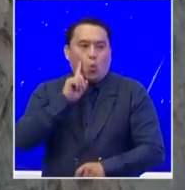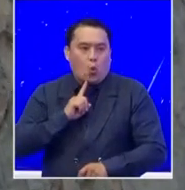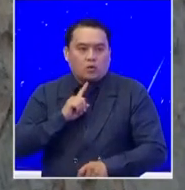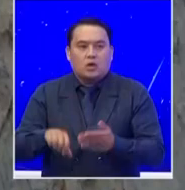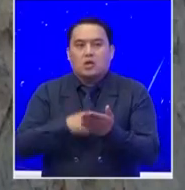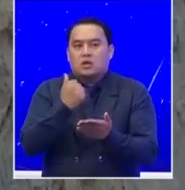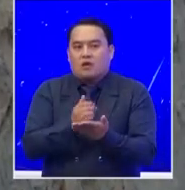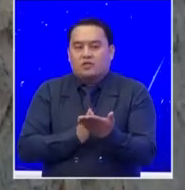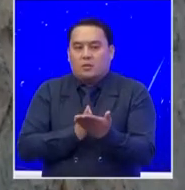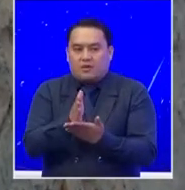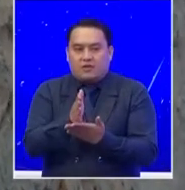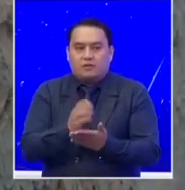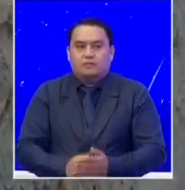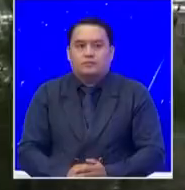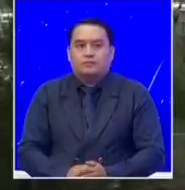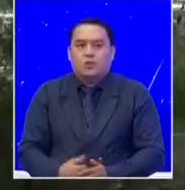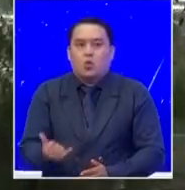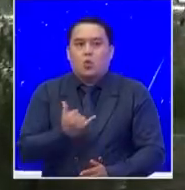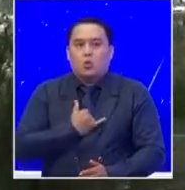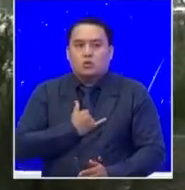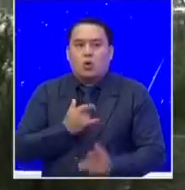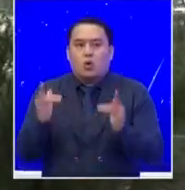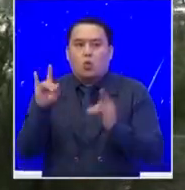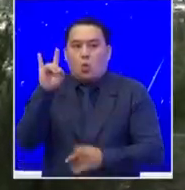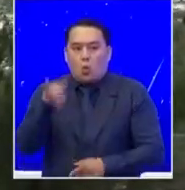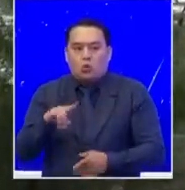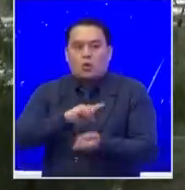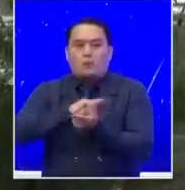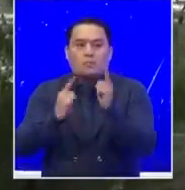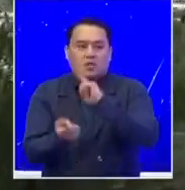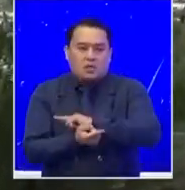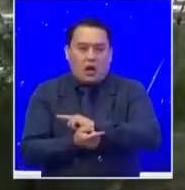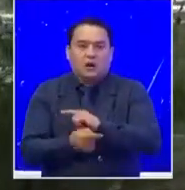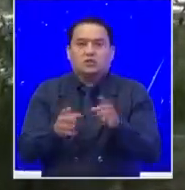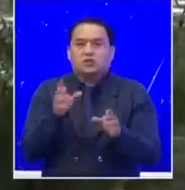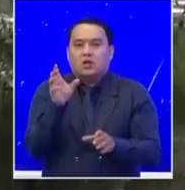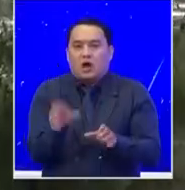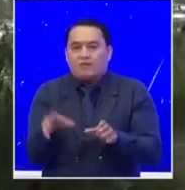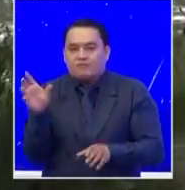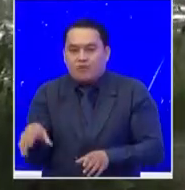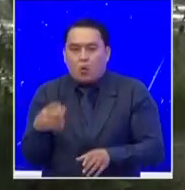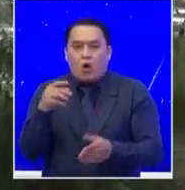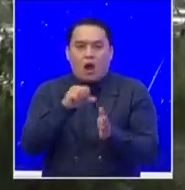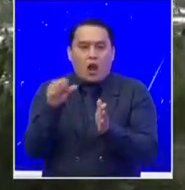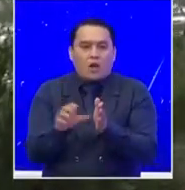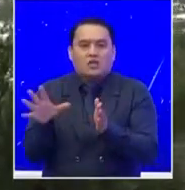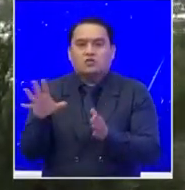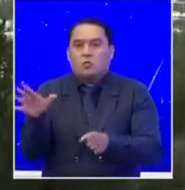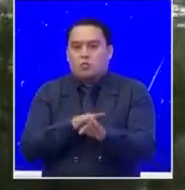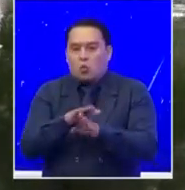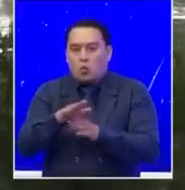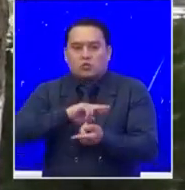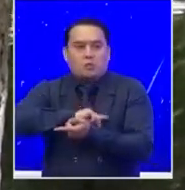– главный приоритет. У нас полностью окна меняются, отопительная система, электричество полностью,